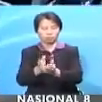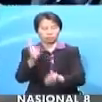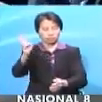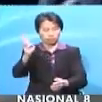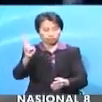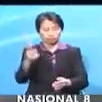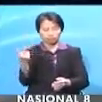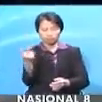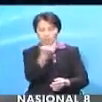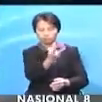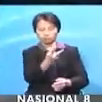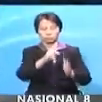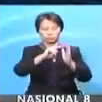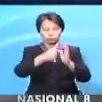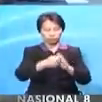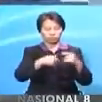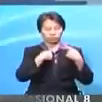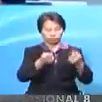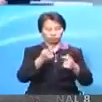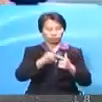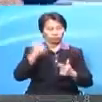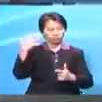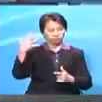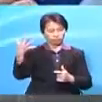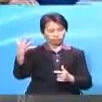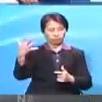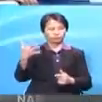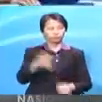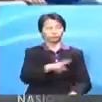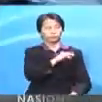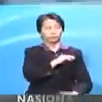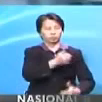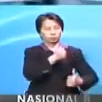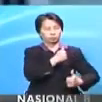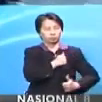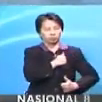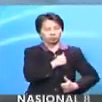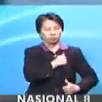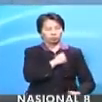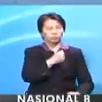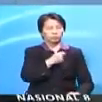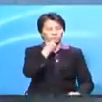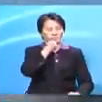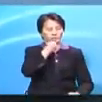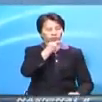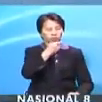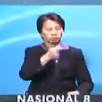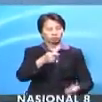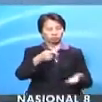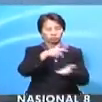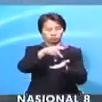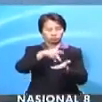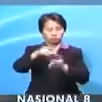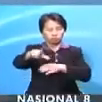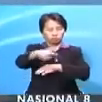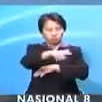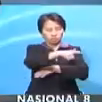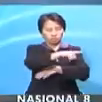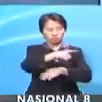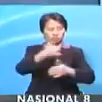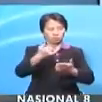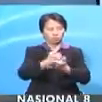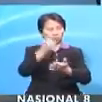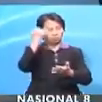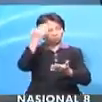kedua-duanya beroperasi sejak melepas menurut Menteri Pertahanan Gatot subsidi Husin pangkalan laut adalah inisiatif